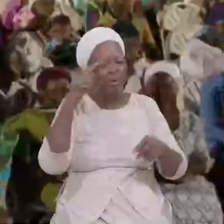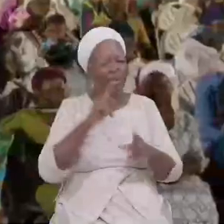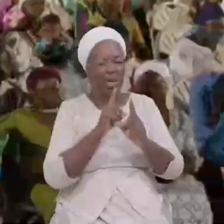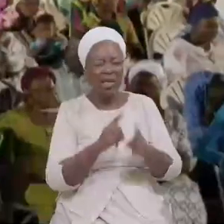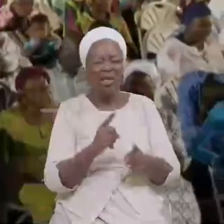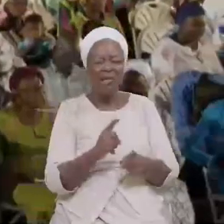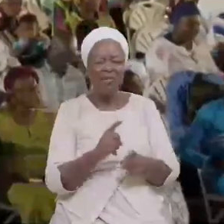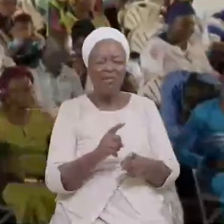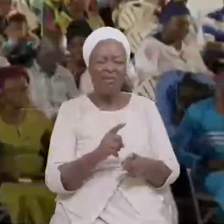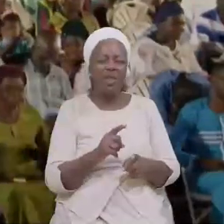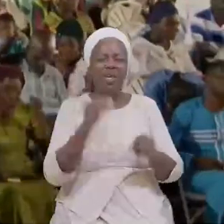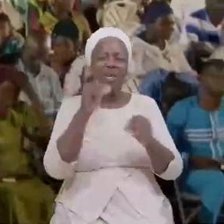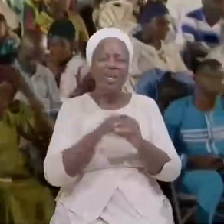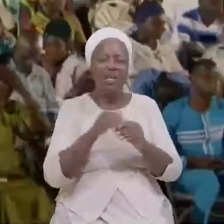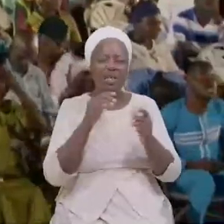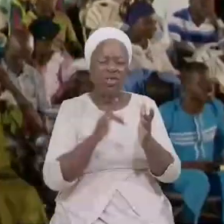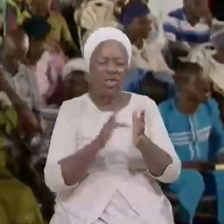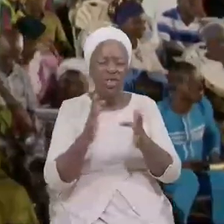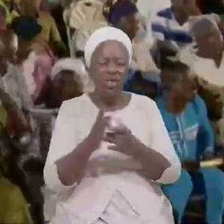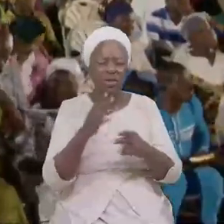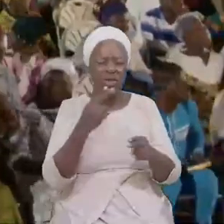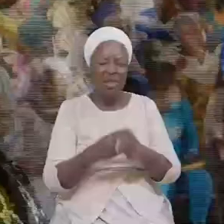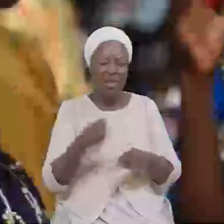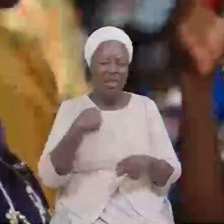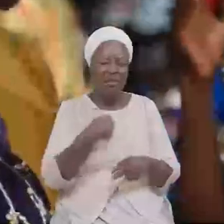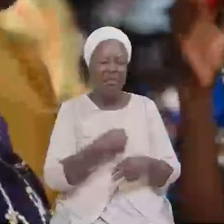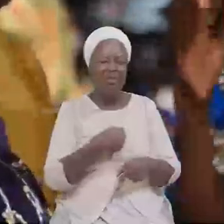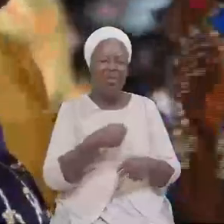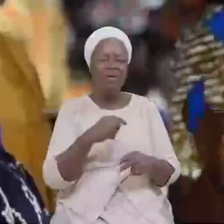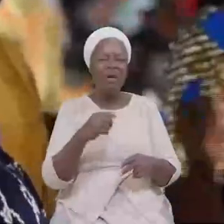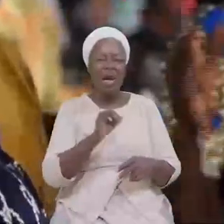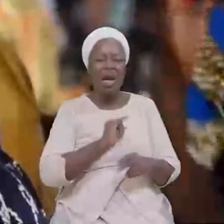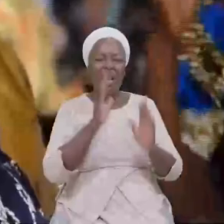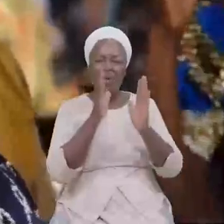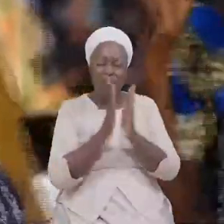l'exaucement. Au nom de Jésus, j'ai prié.